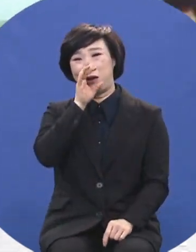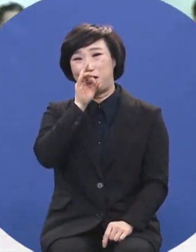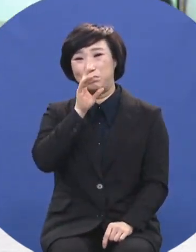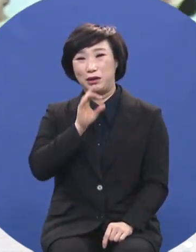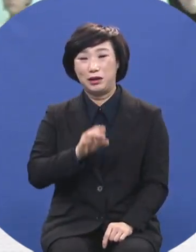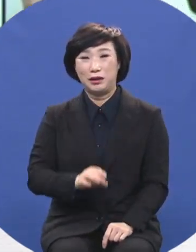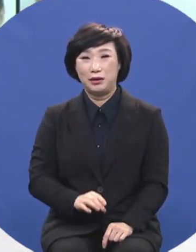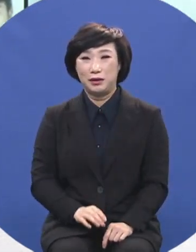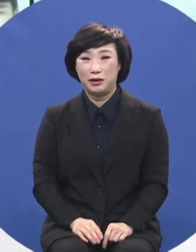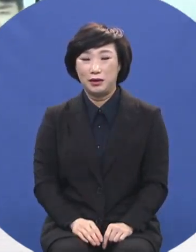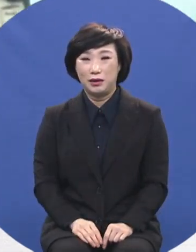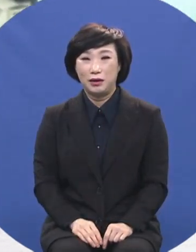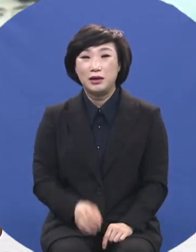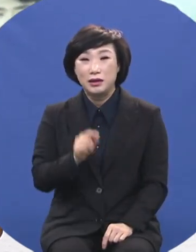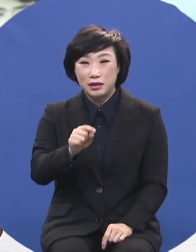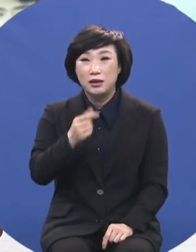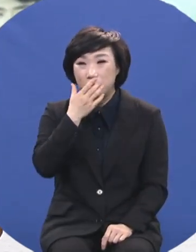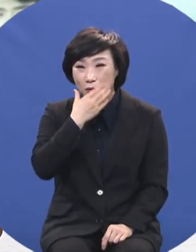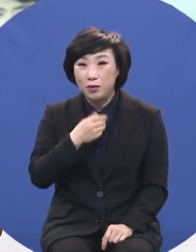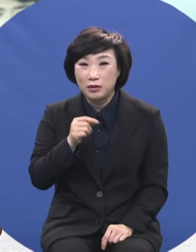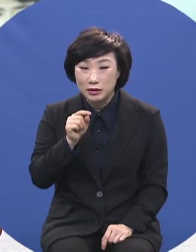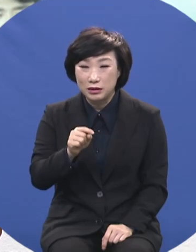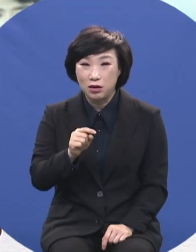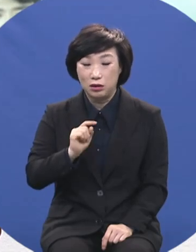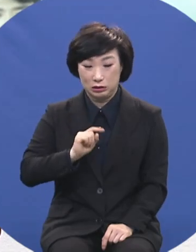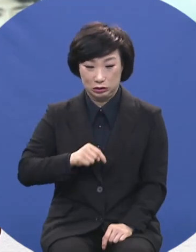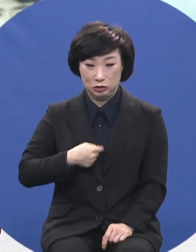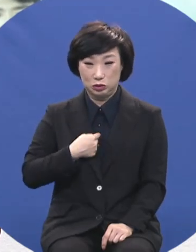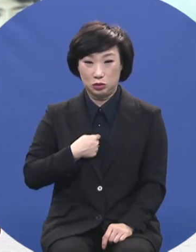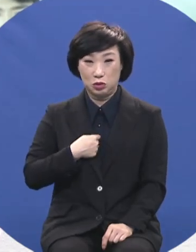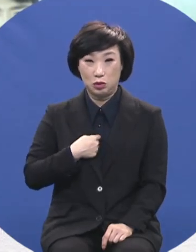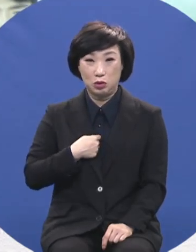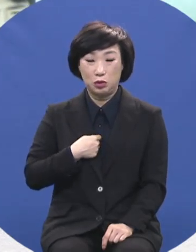되거든요. 이런 복을 스스로